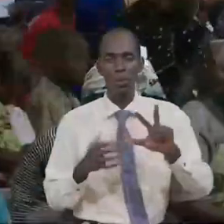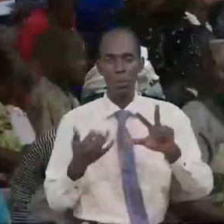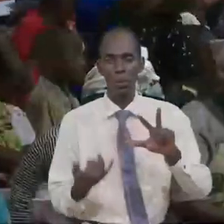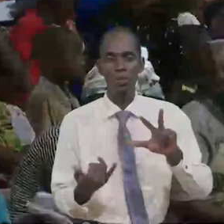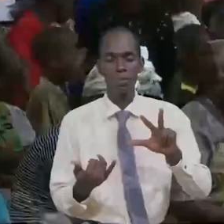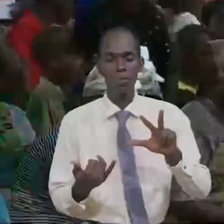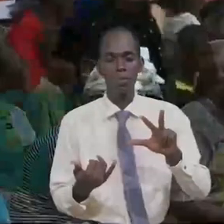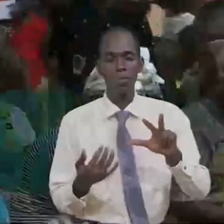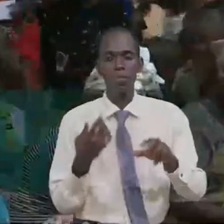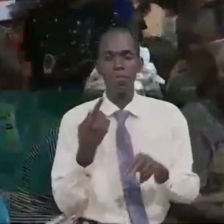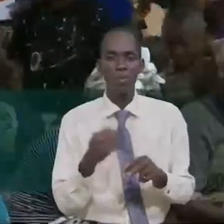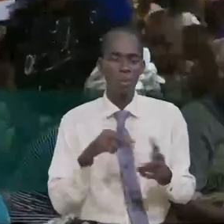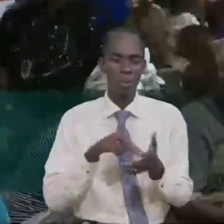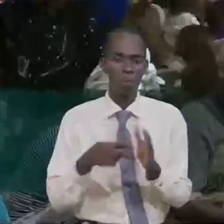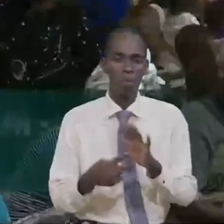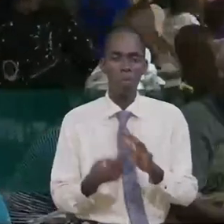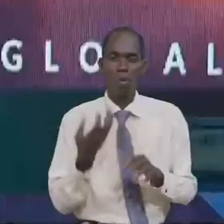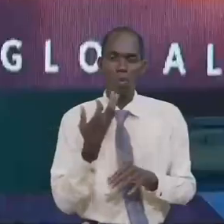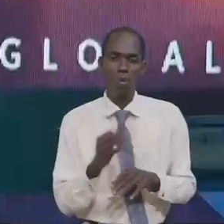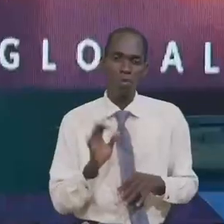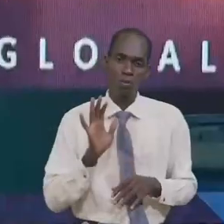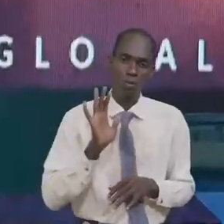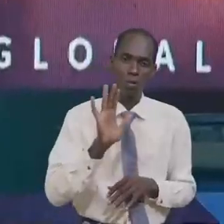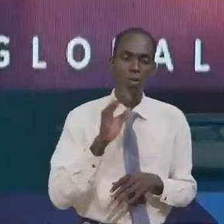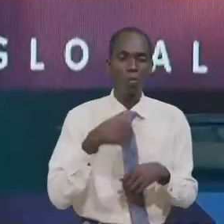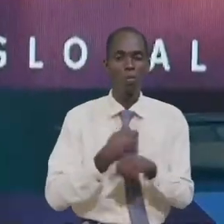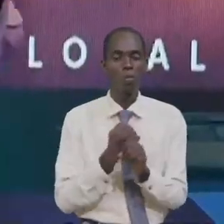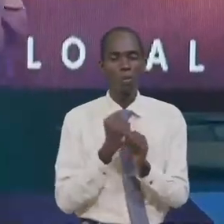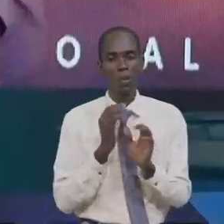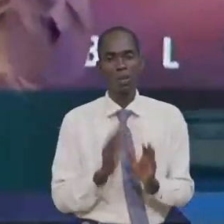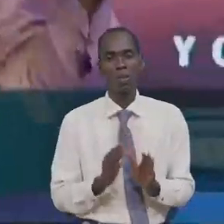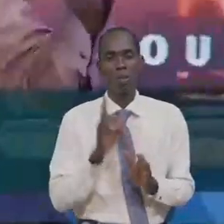de l'objectif de ton Créateur un jour je me suis réveillé